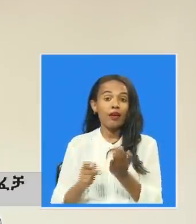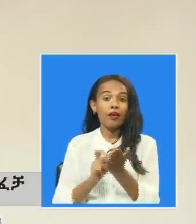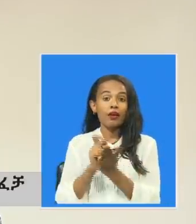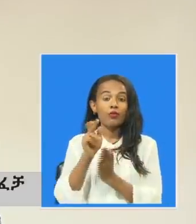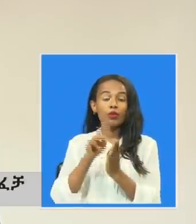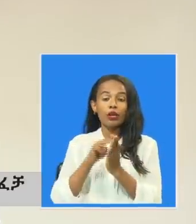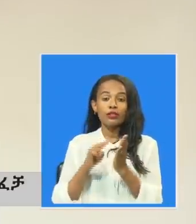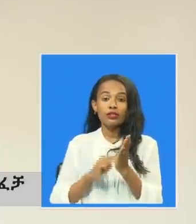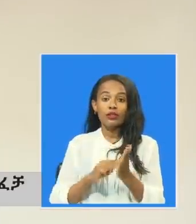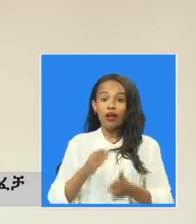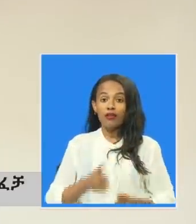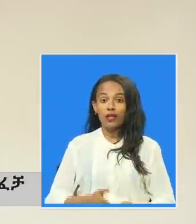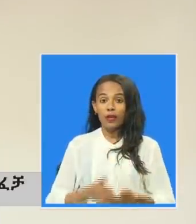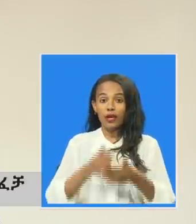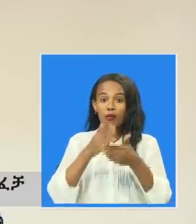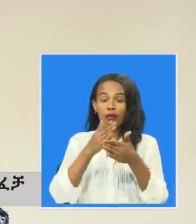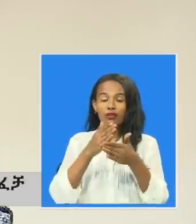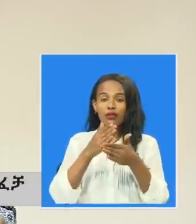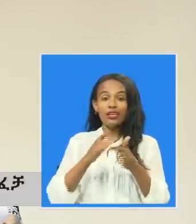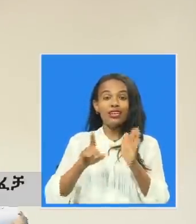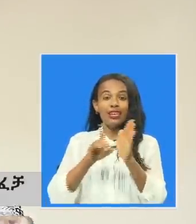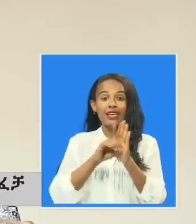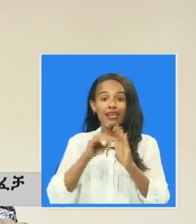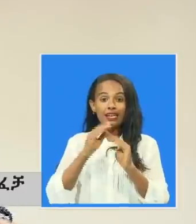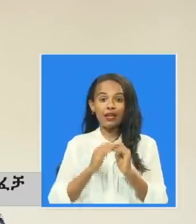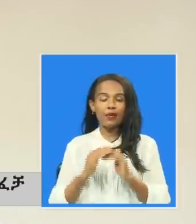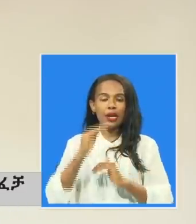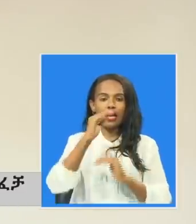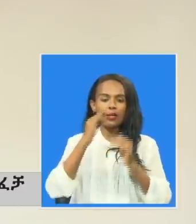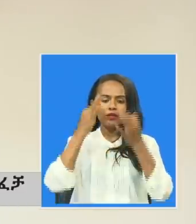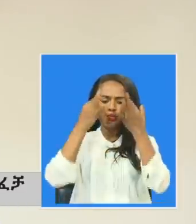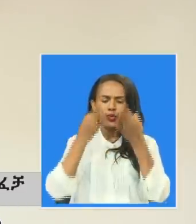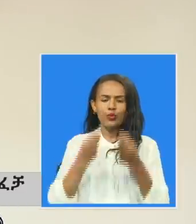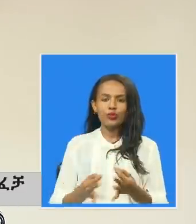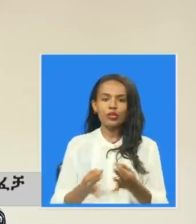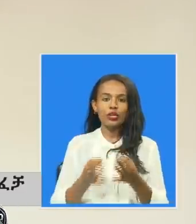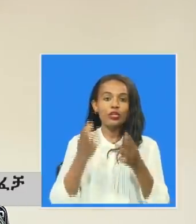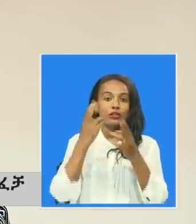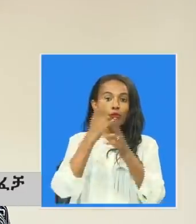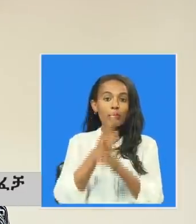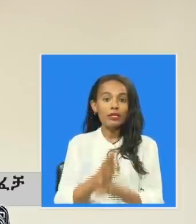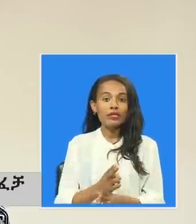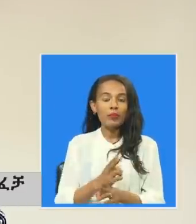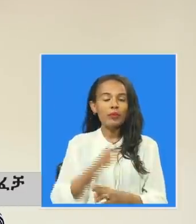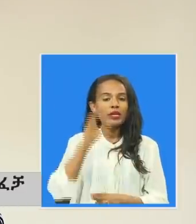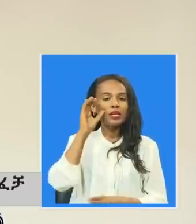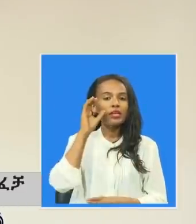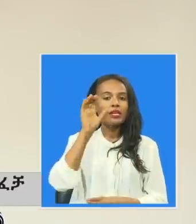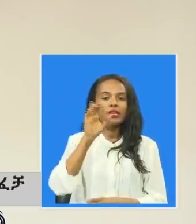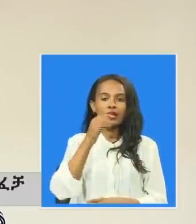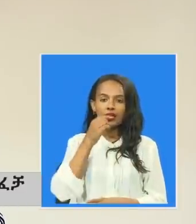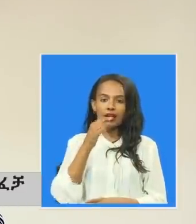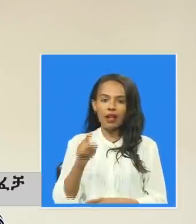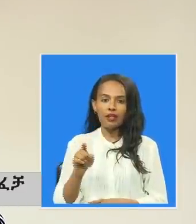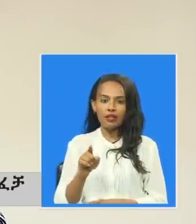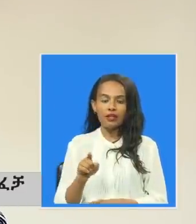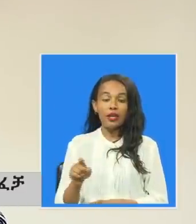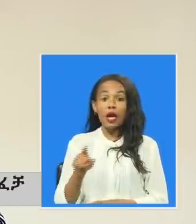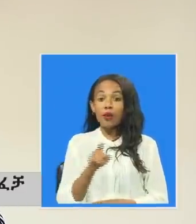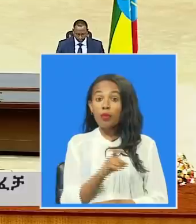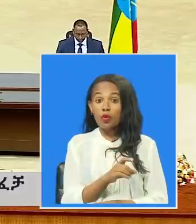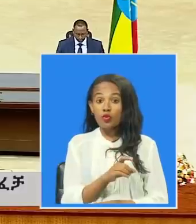የዲሞክራሲ ስርዓት ለመገንባት የህግ የበላይነትን በቁርጠኝነት ማስከበር የግድ ይላል።